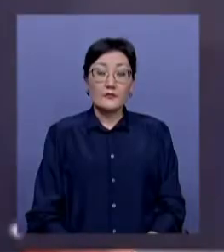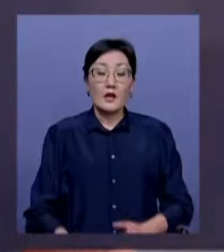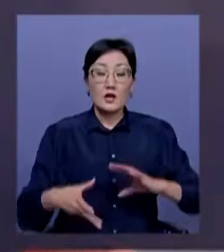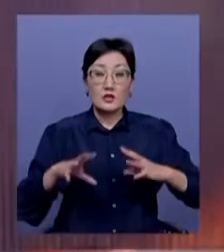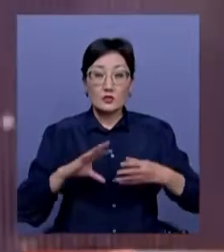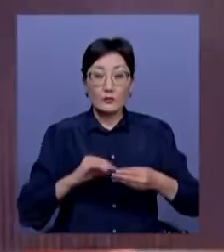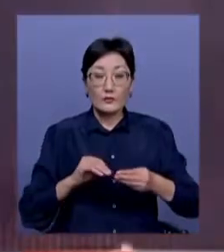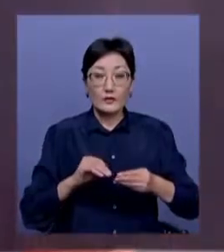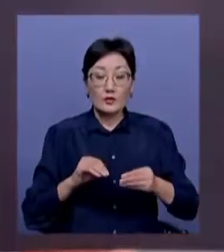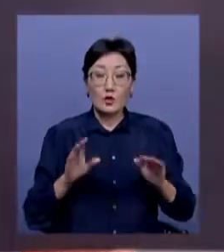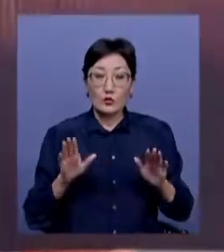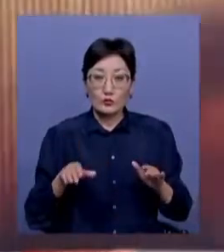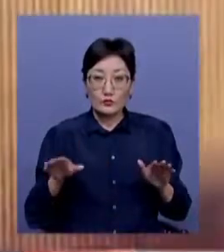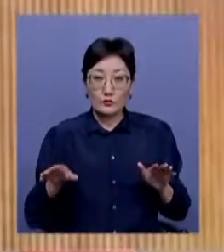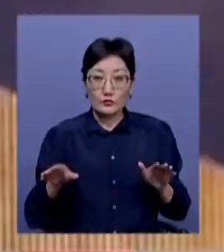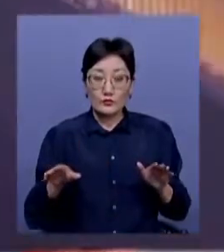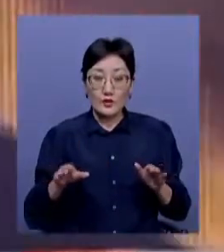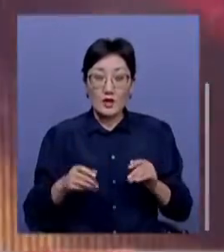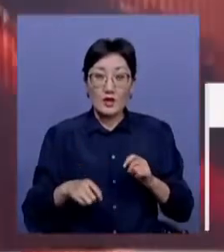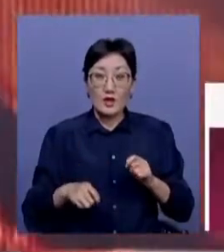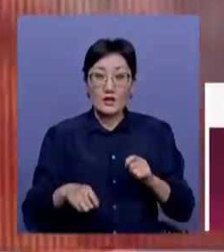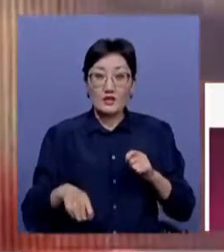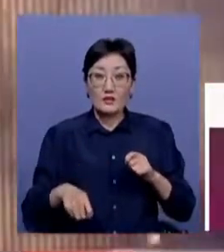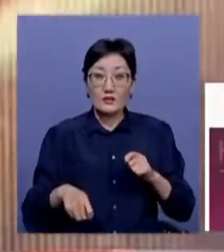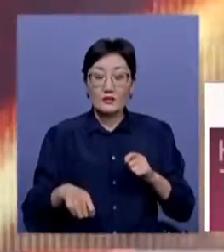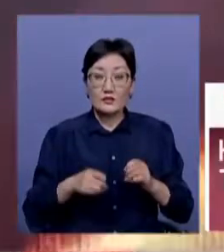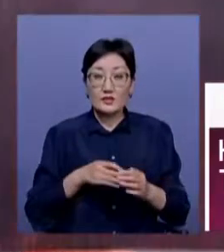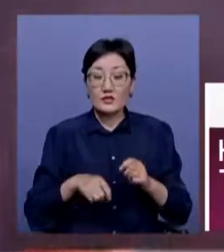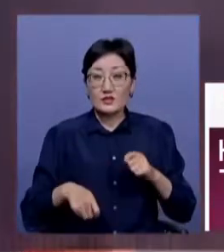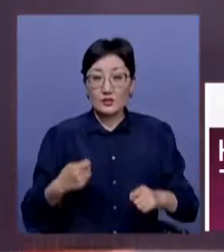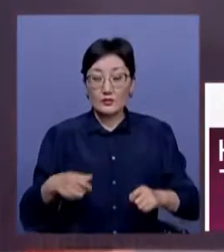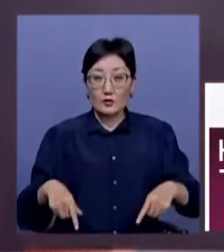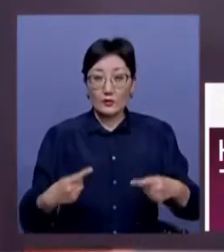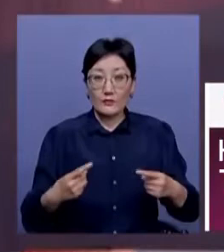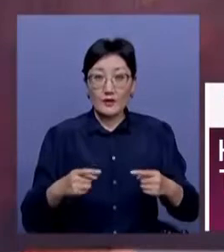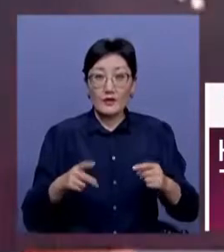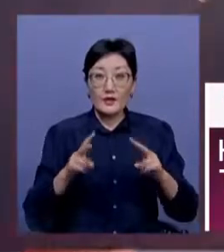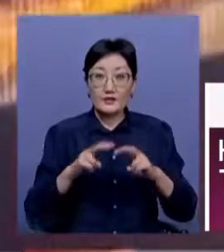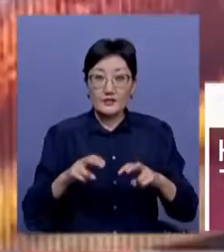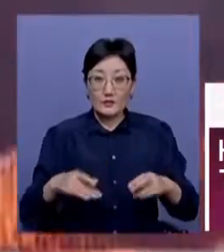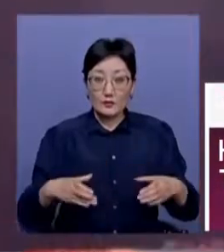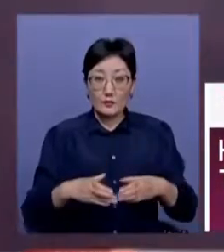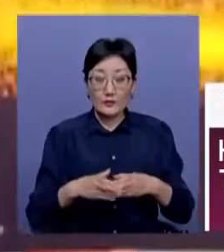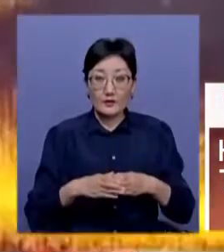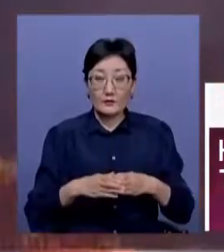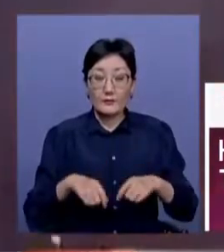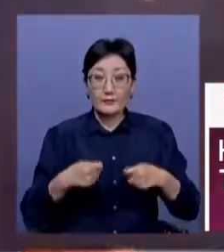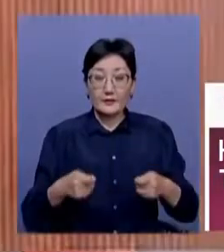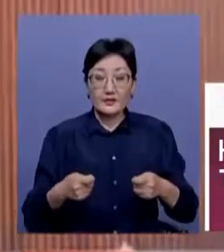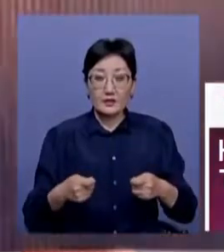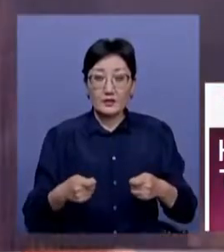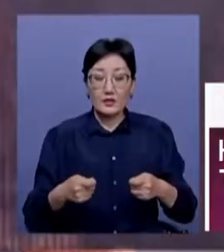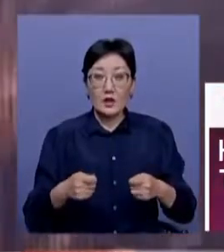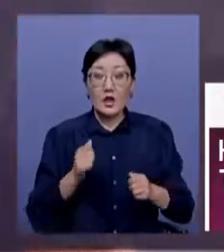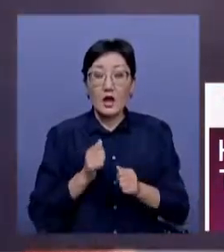Жалпы құс шығындарын өтеу статистика комитетінің берген 42 арна